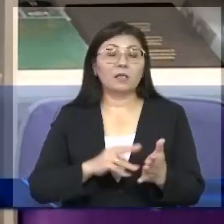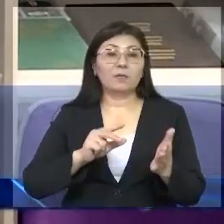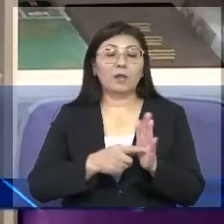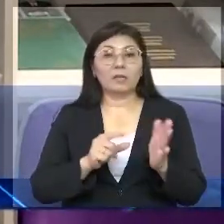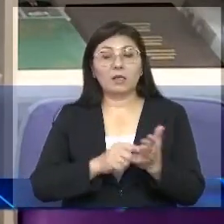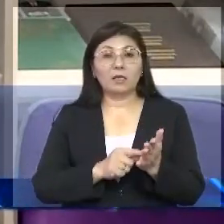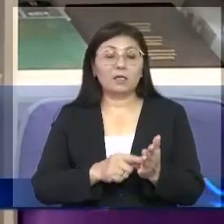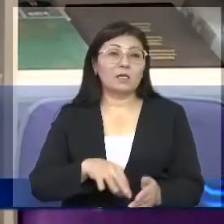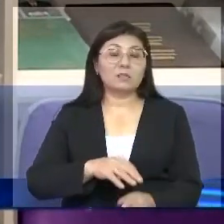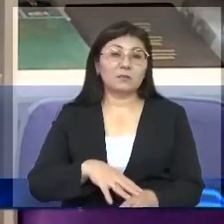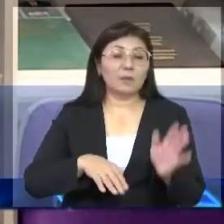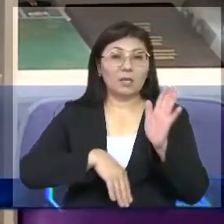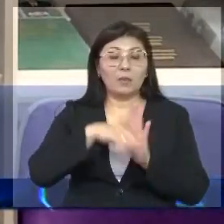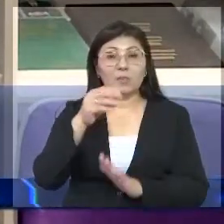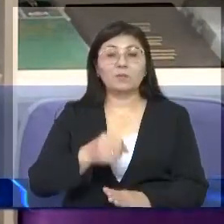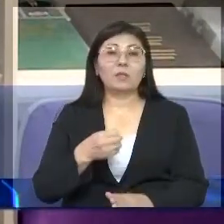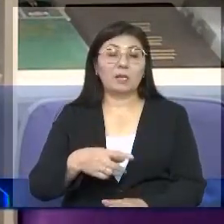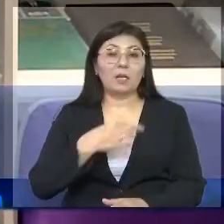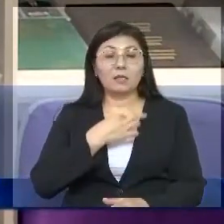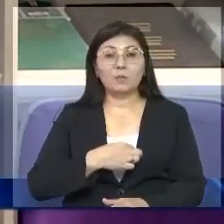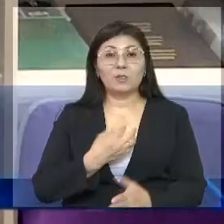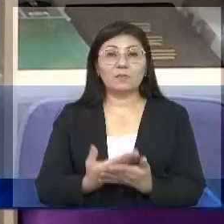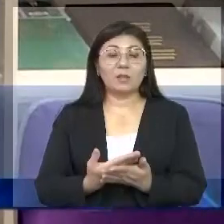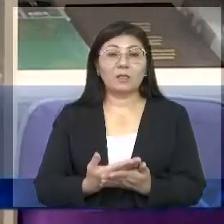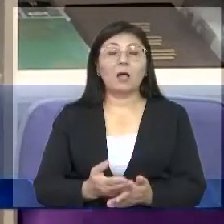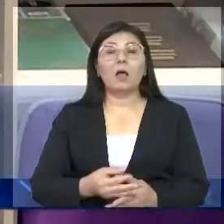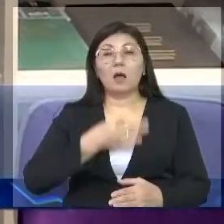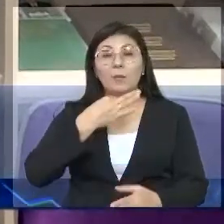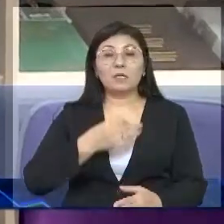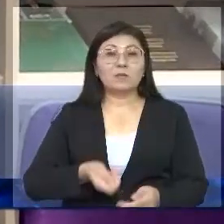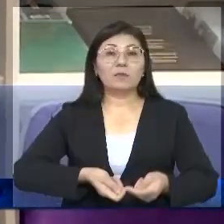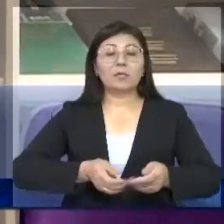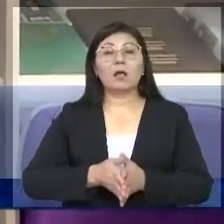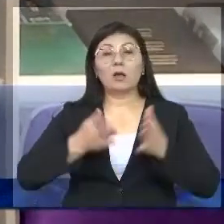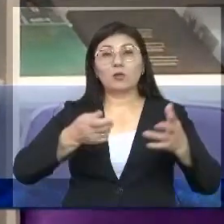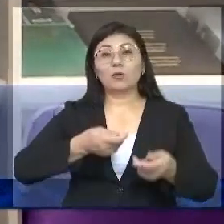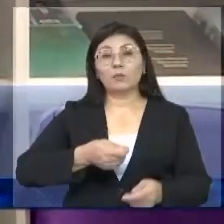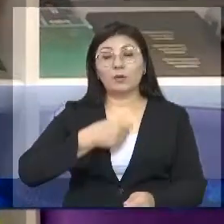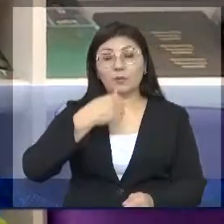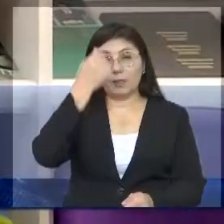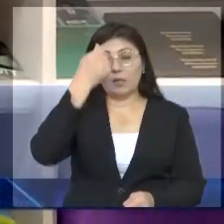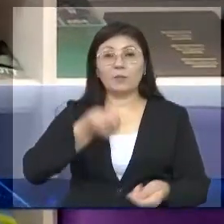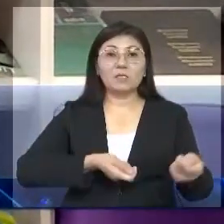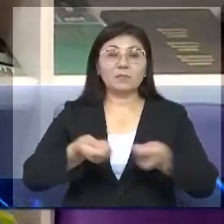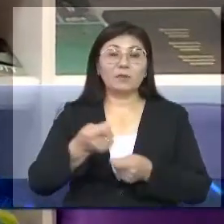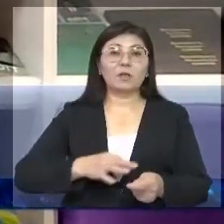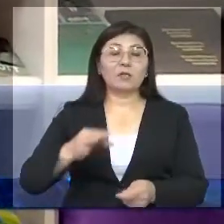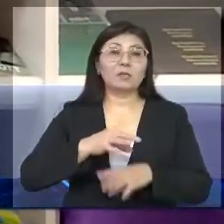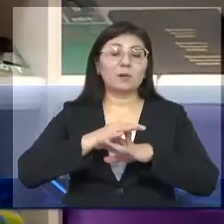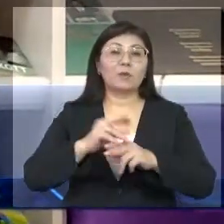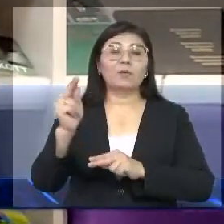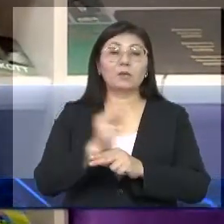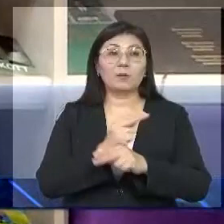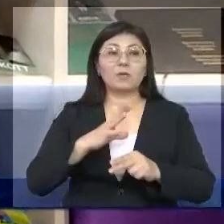подтверждают нагрудным знаком алтен бельг хочется выразить огромную благодарность руководству районой области за проведение капитального ремонта в нашей